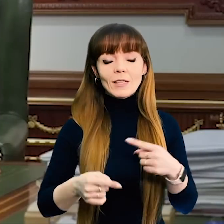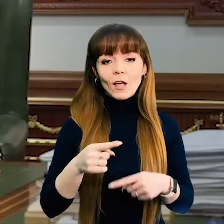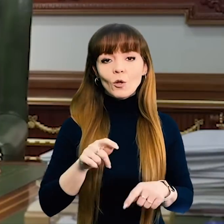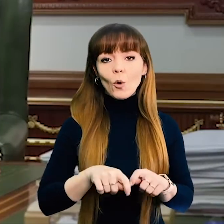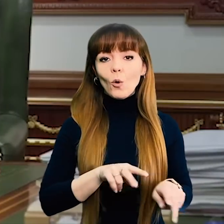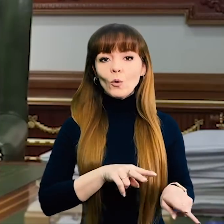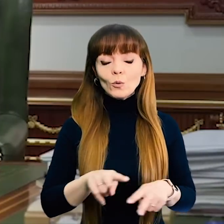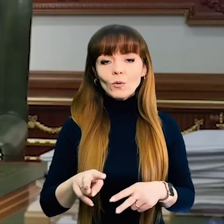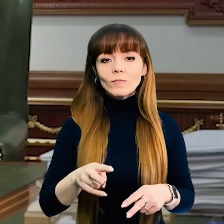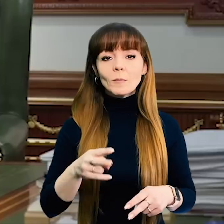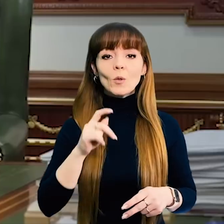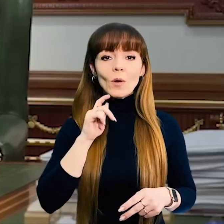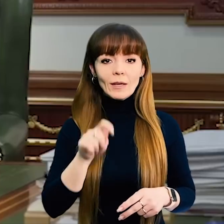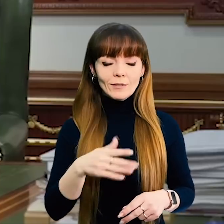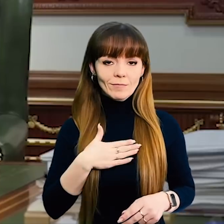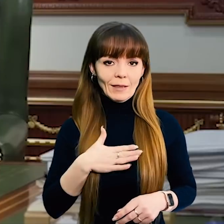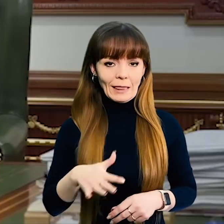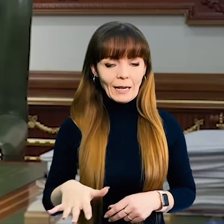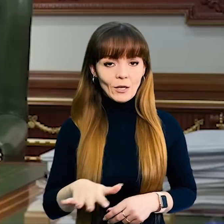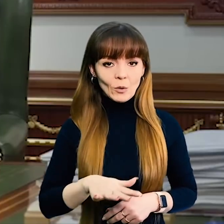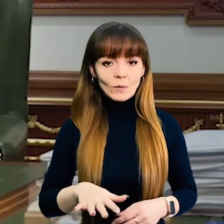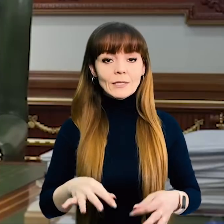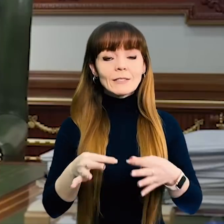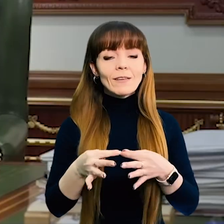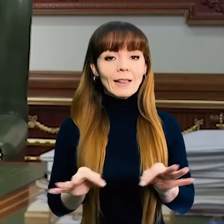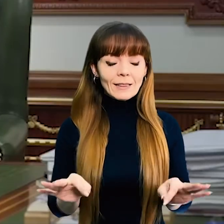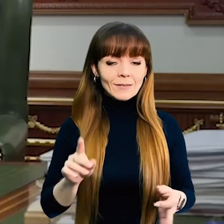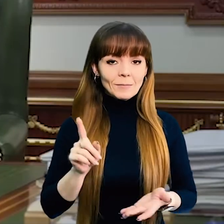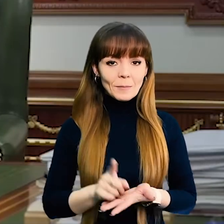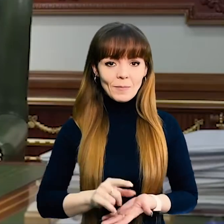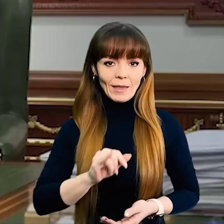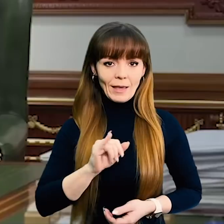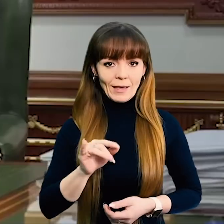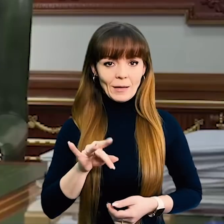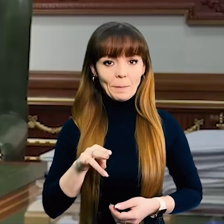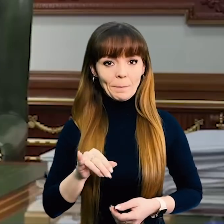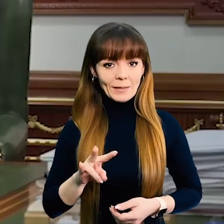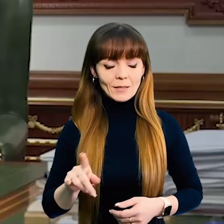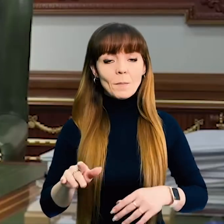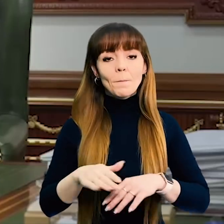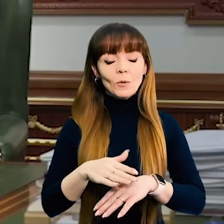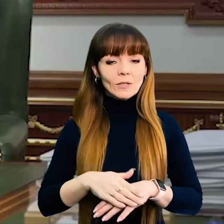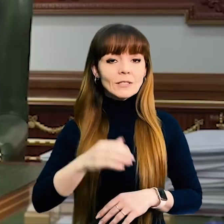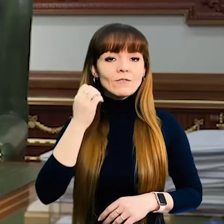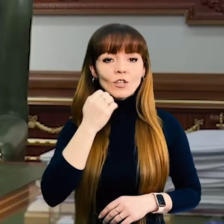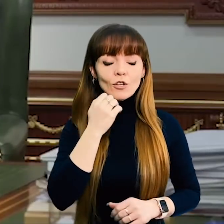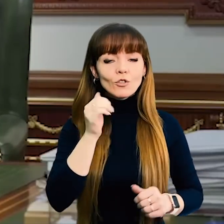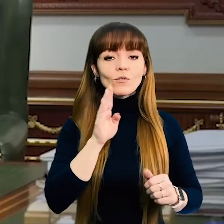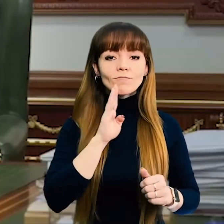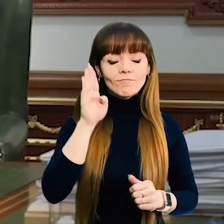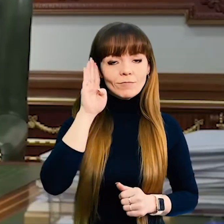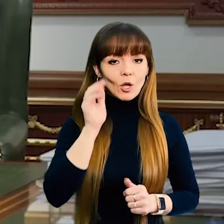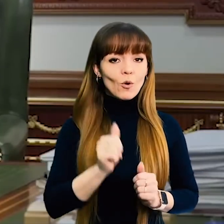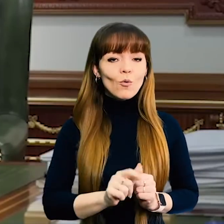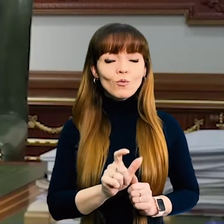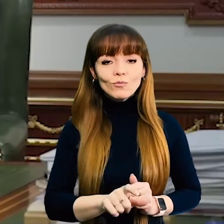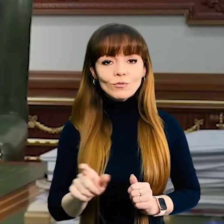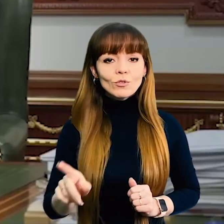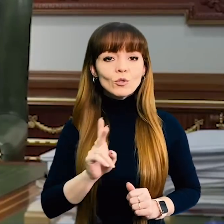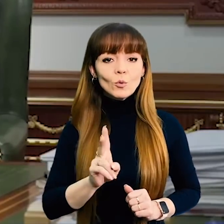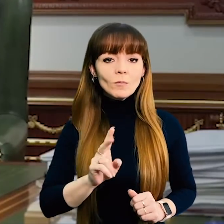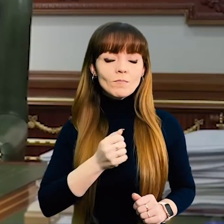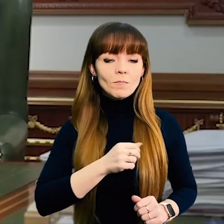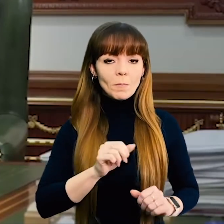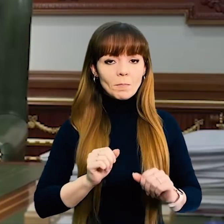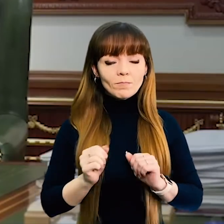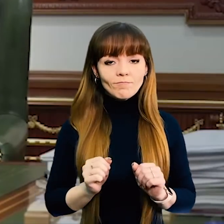Київщині, повертають контроль над українською територією. Звільнили Ірпінь. Молодці. Вдячен кожному і